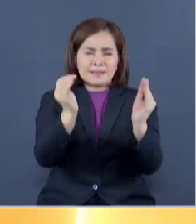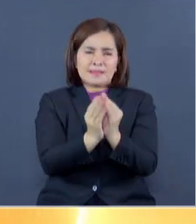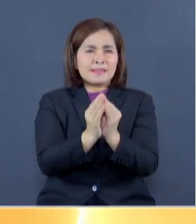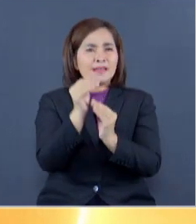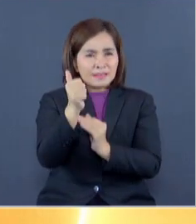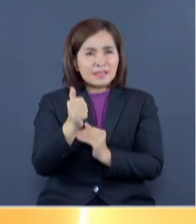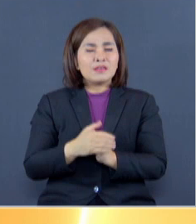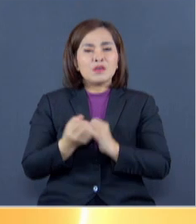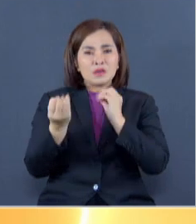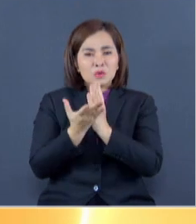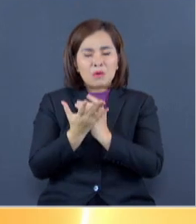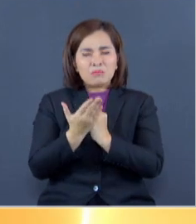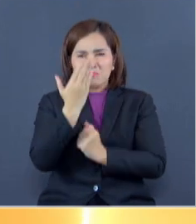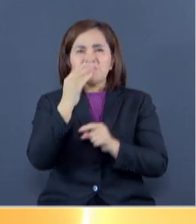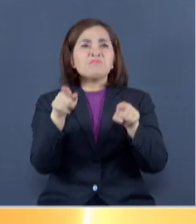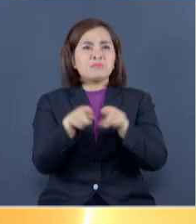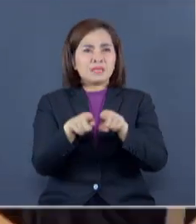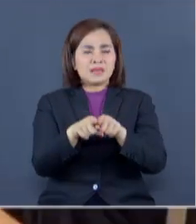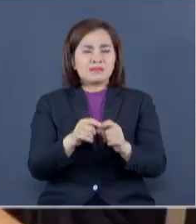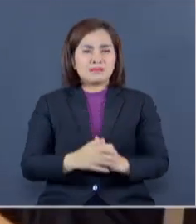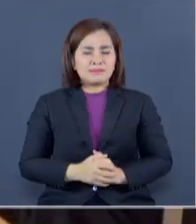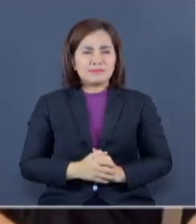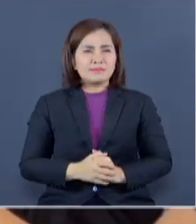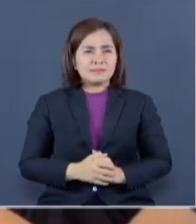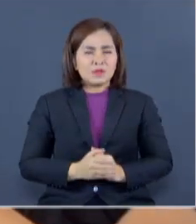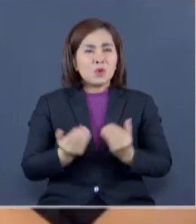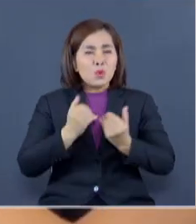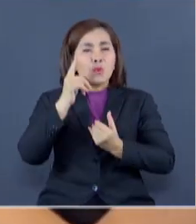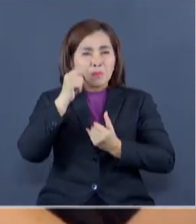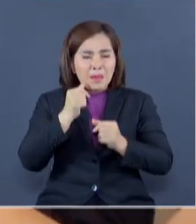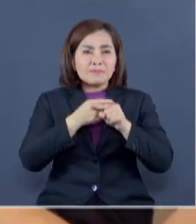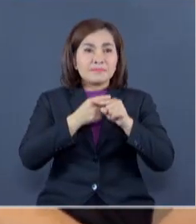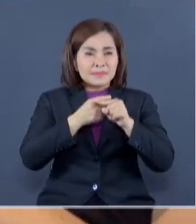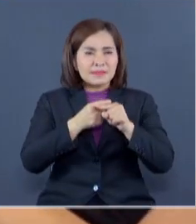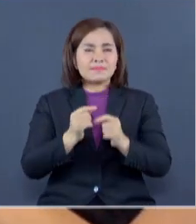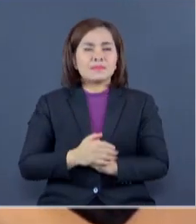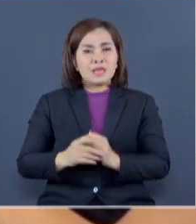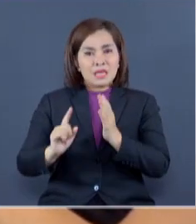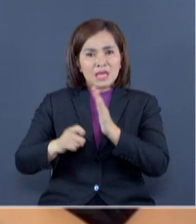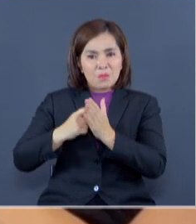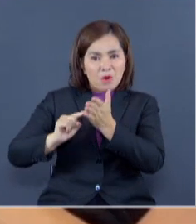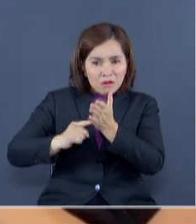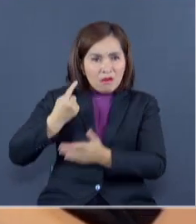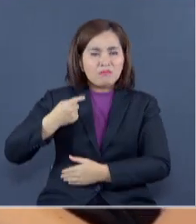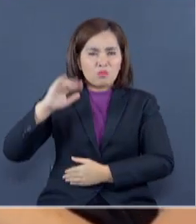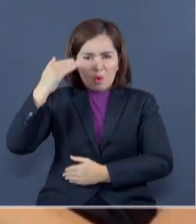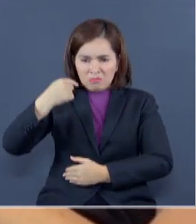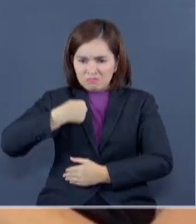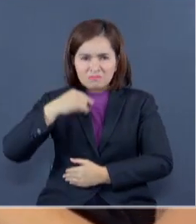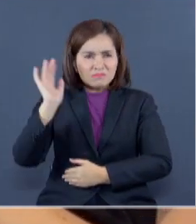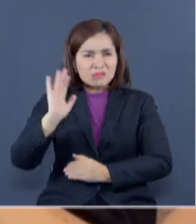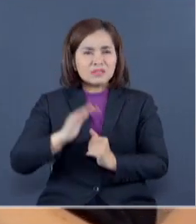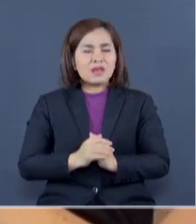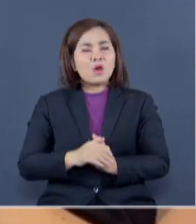กเป็นเหยื่อเหมือนครูเจี๊ยบนั่นแหละค่ะ ลูกแม่เป็นโดนกระทำใช่ไหมคะลูกแม่ไม่ใช่เป็นคนทำเขาลูกแม่ม